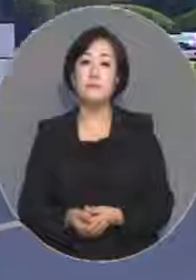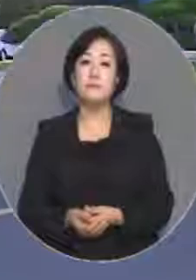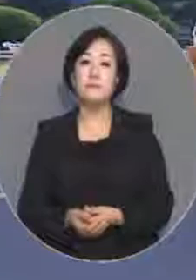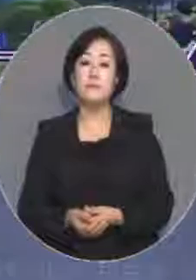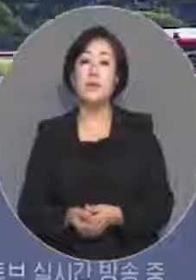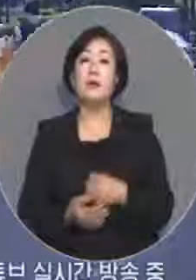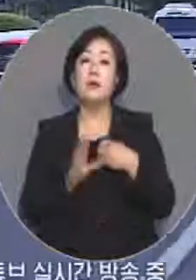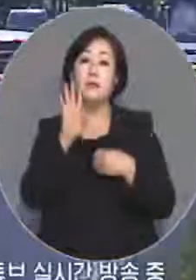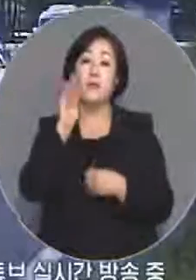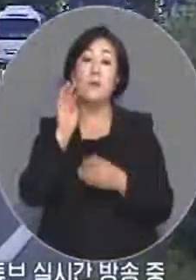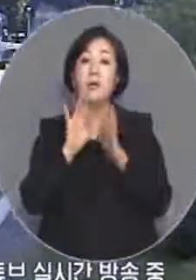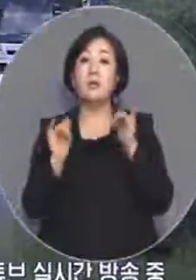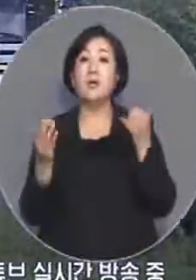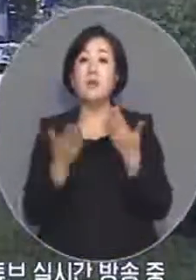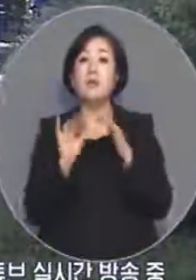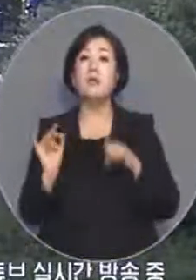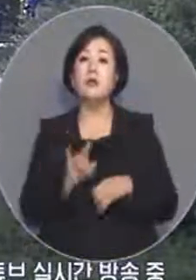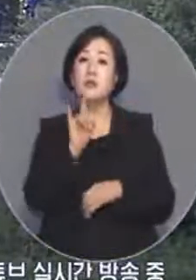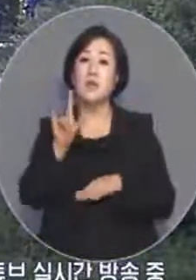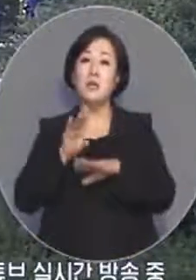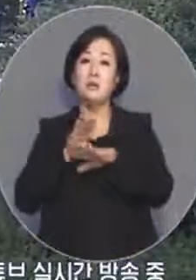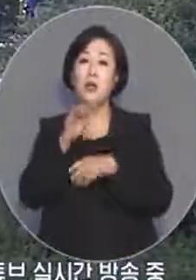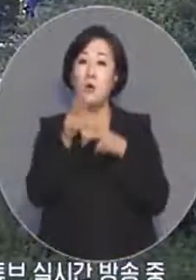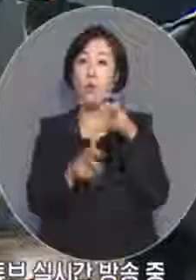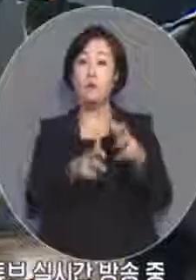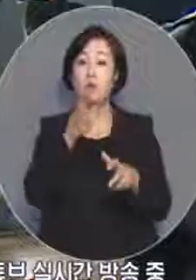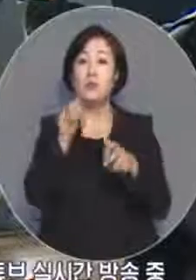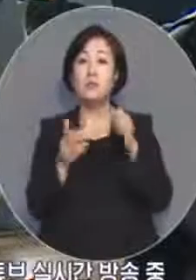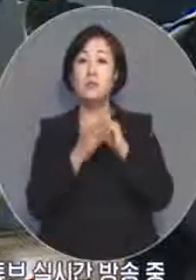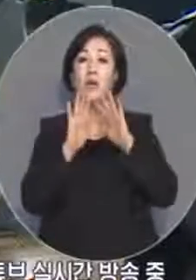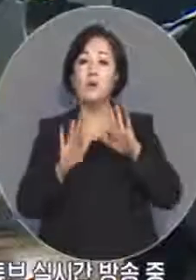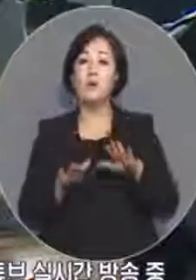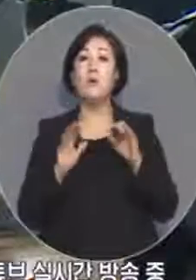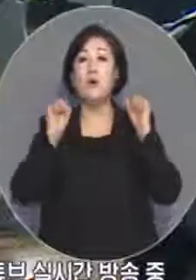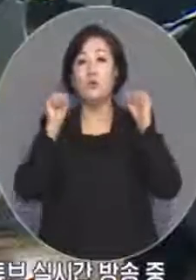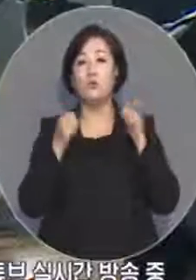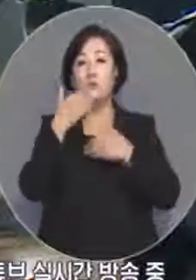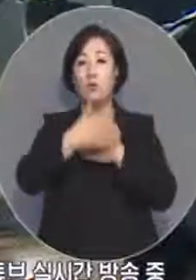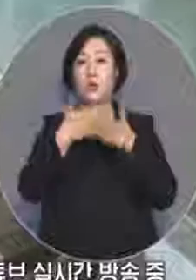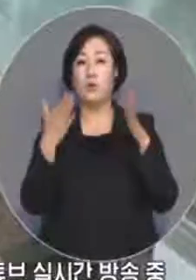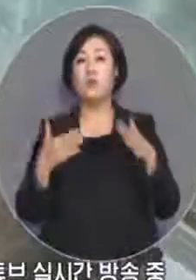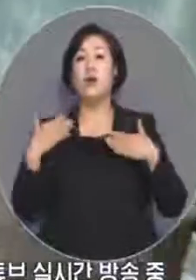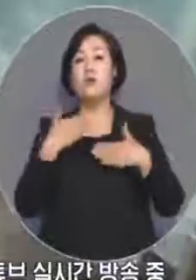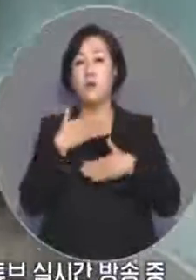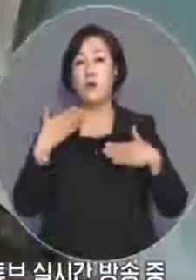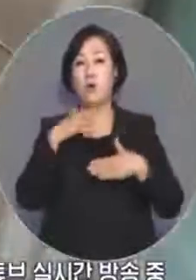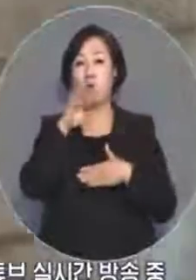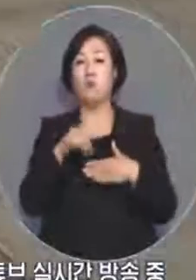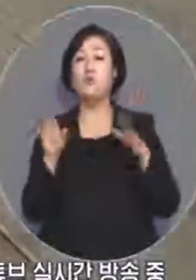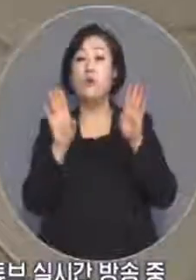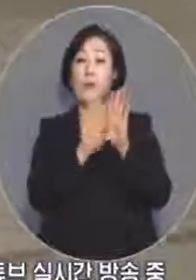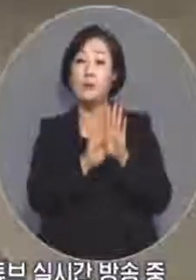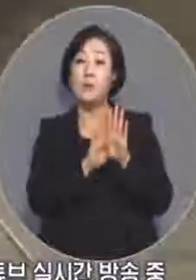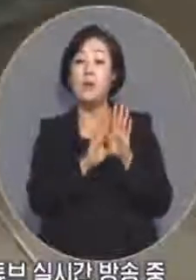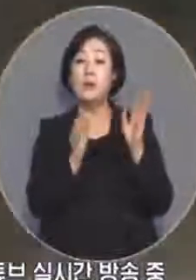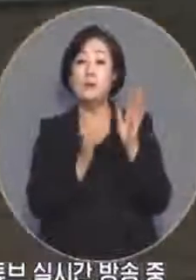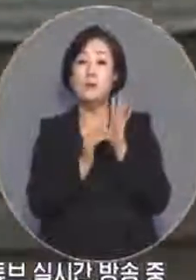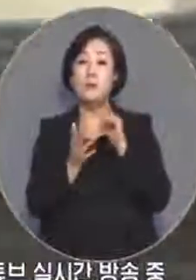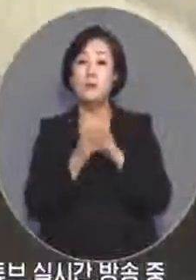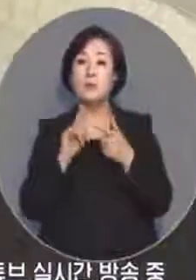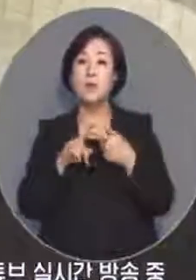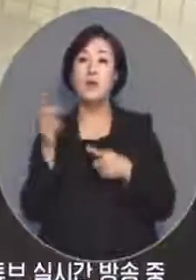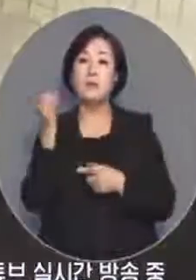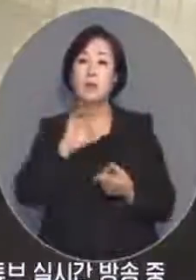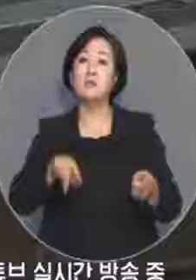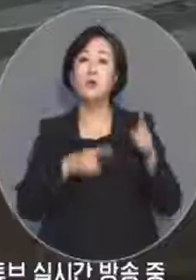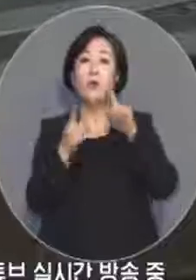4만 명이 근무하는 현대차 우산 공장은 최근 산에 운동시설과 샤워시설을 폐쇄 했읍니다 코로나 제